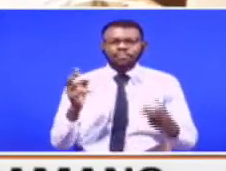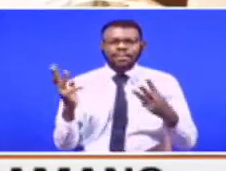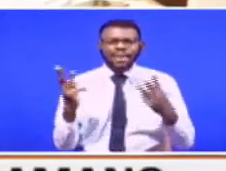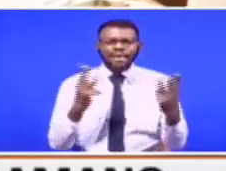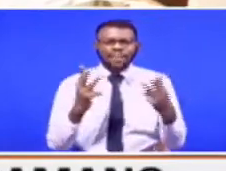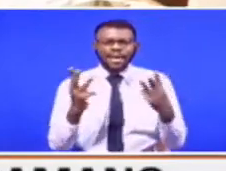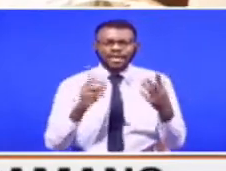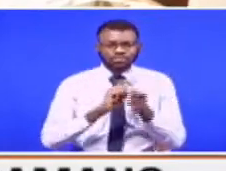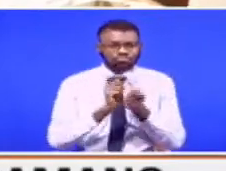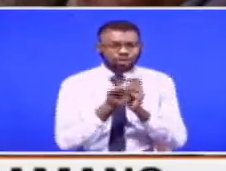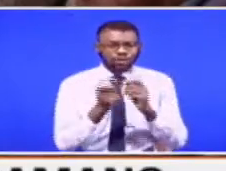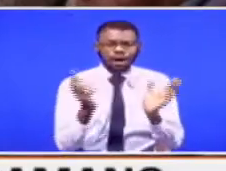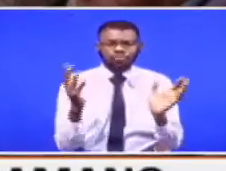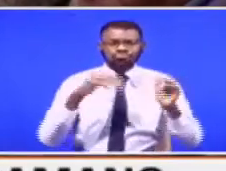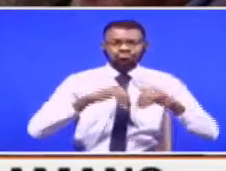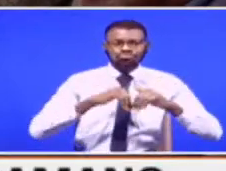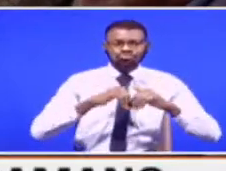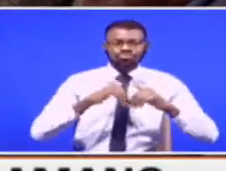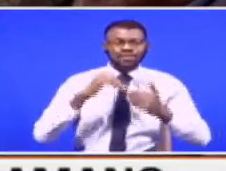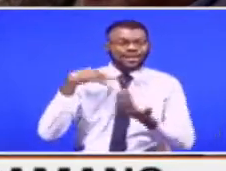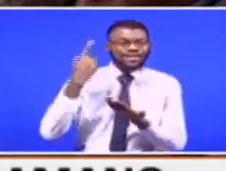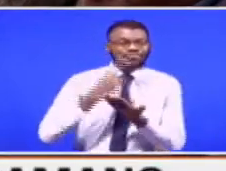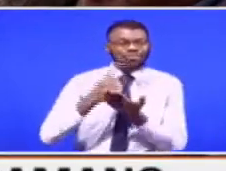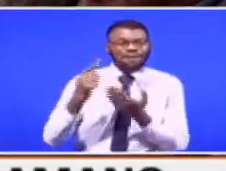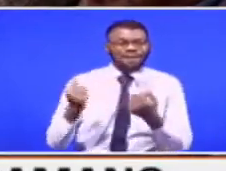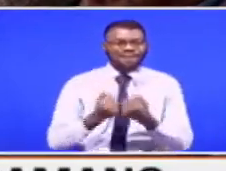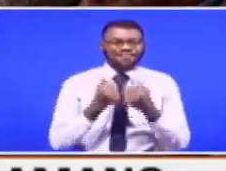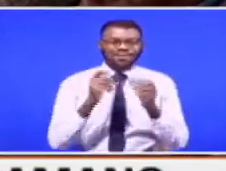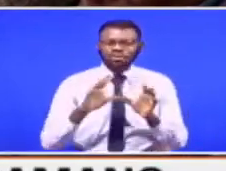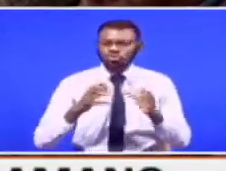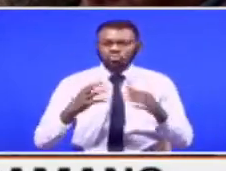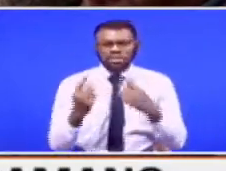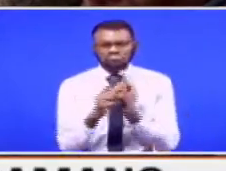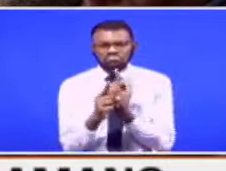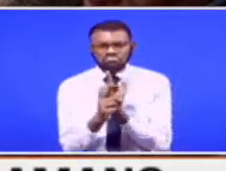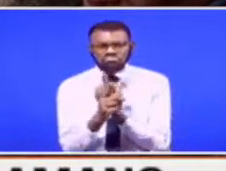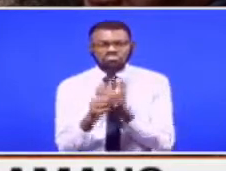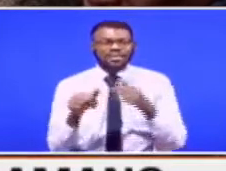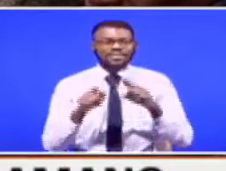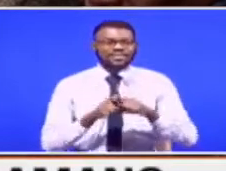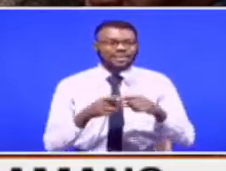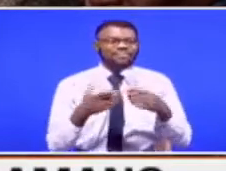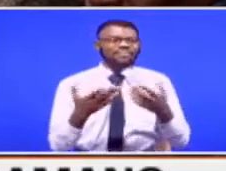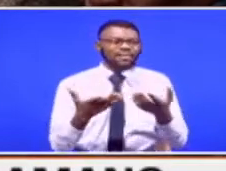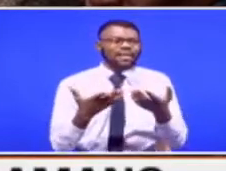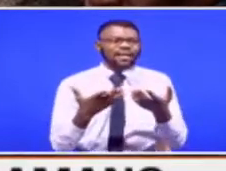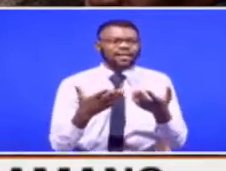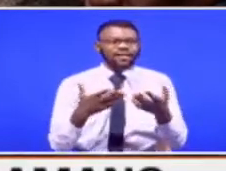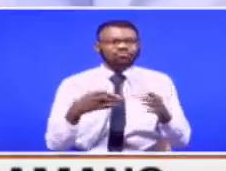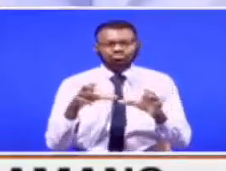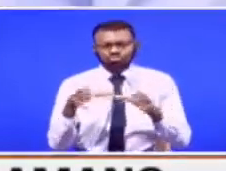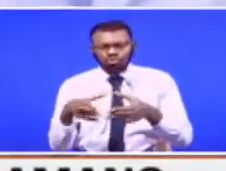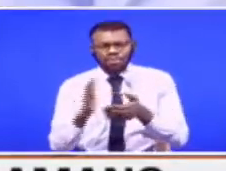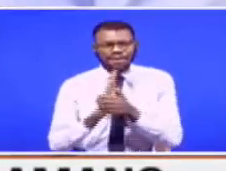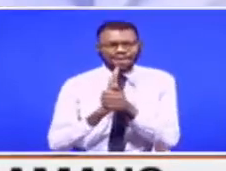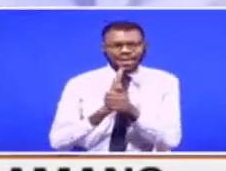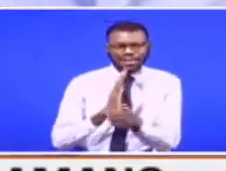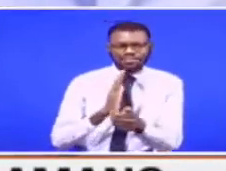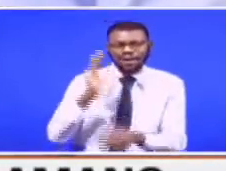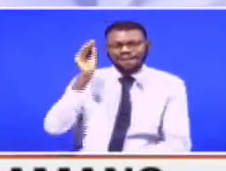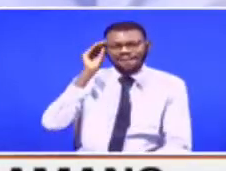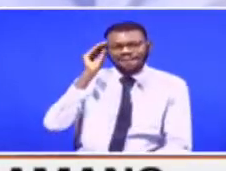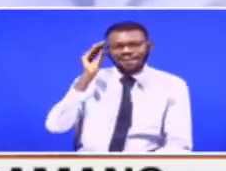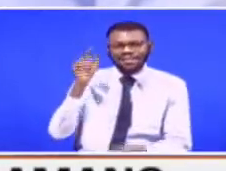anga litakalofanyika juma lijalo. Washikadau mbalimbali yakiwemo mashirika ya kijamii, wasomi pamoja na washikadau katika